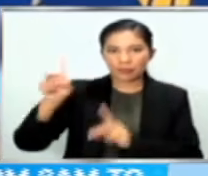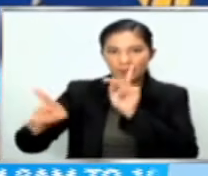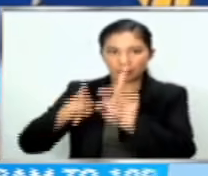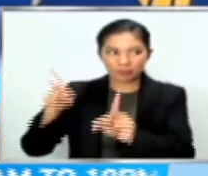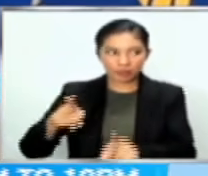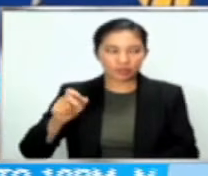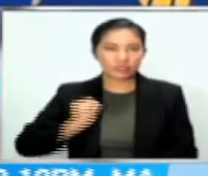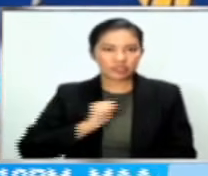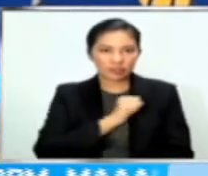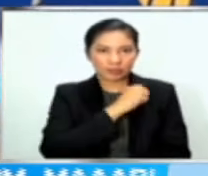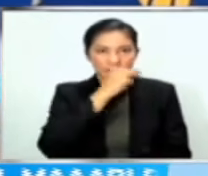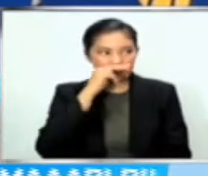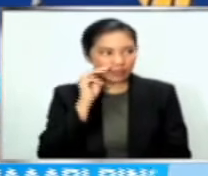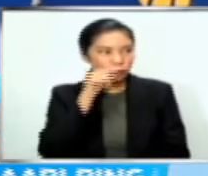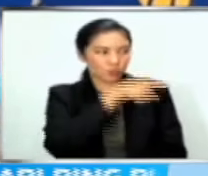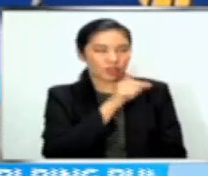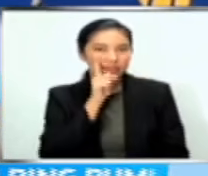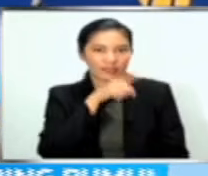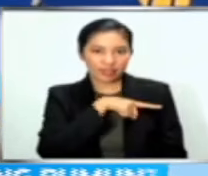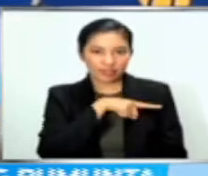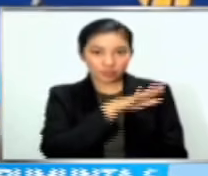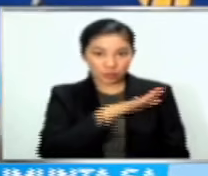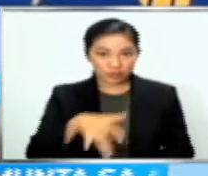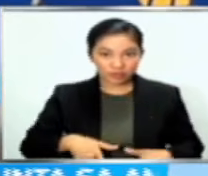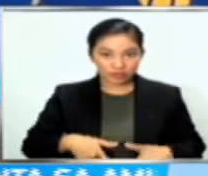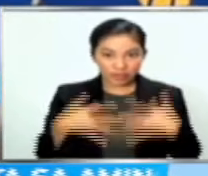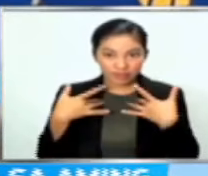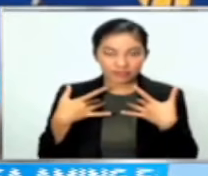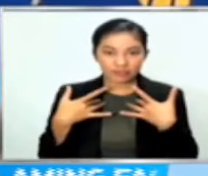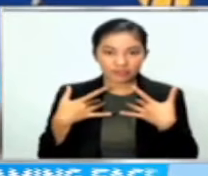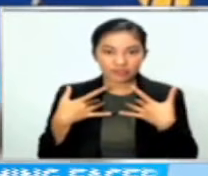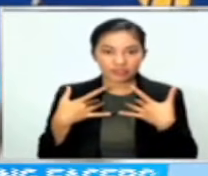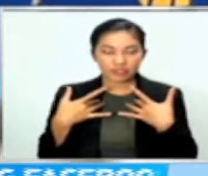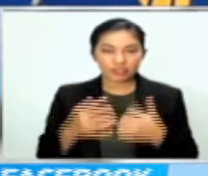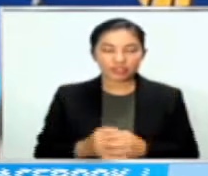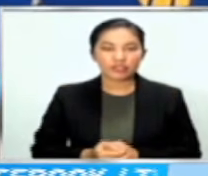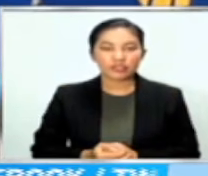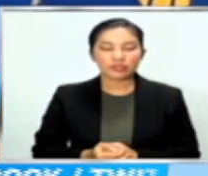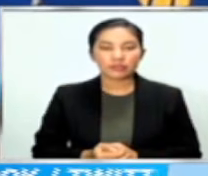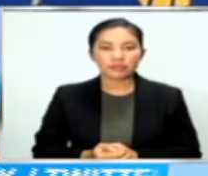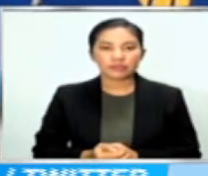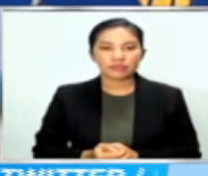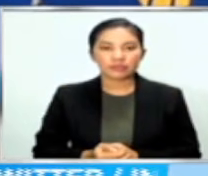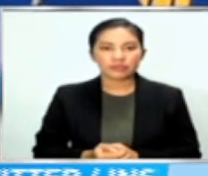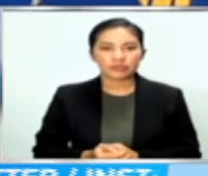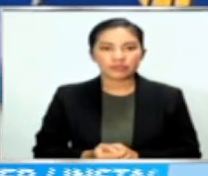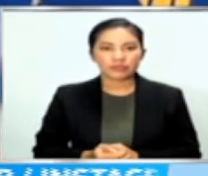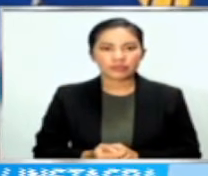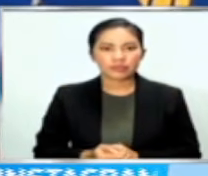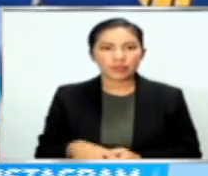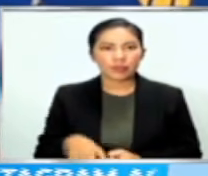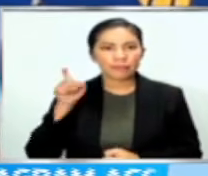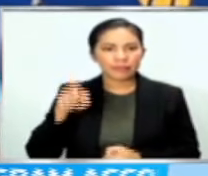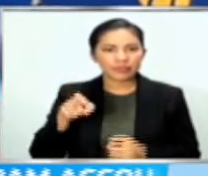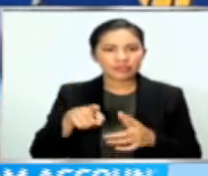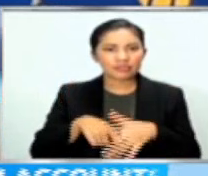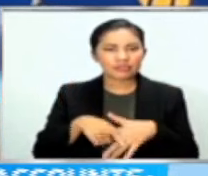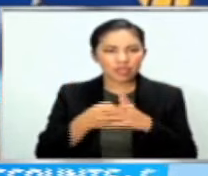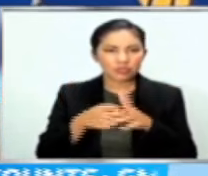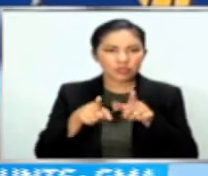mo, kilala mo kita noon pa. Then we should start also because you are